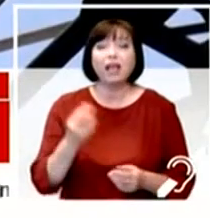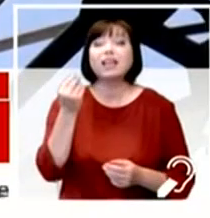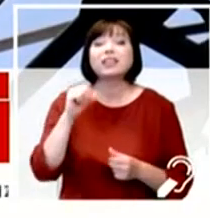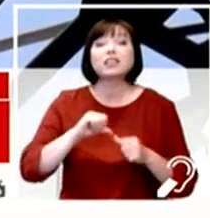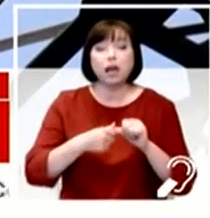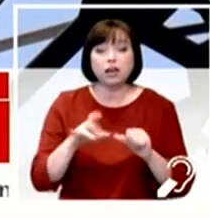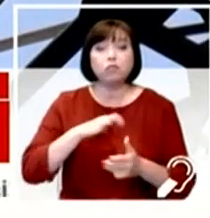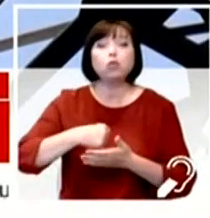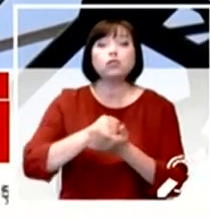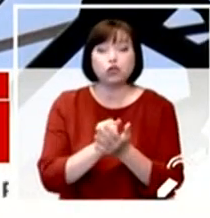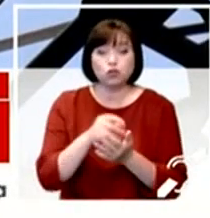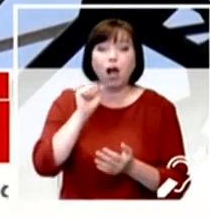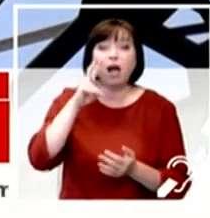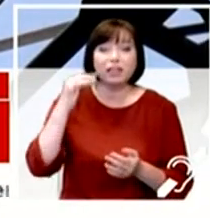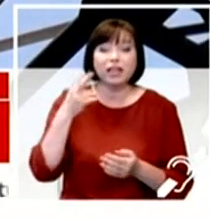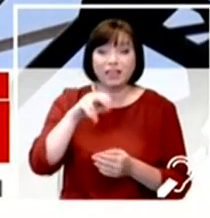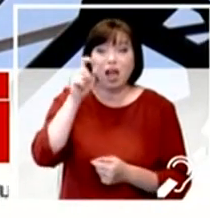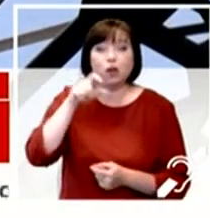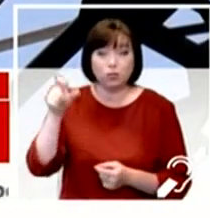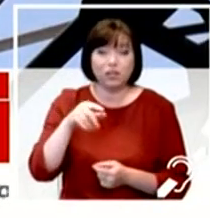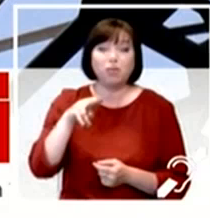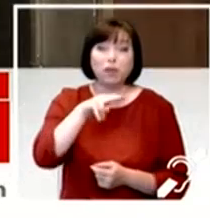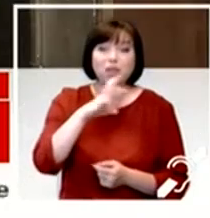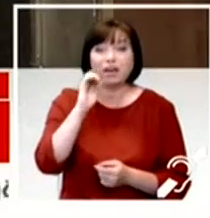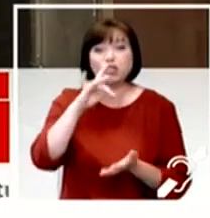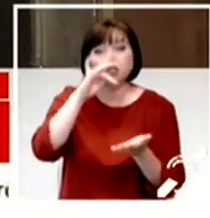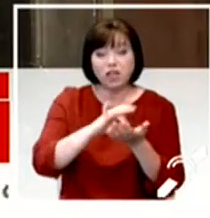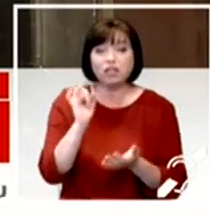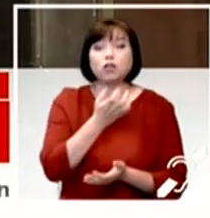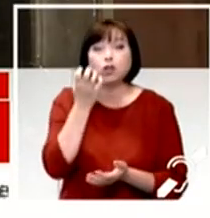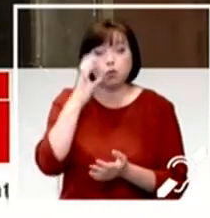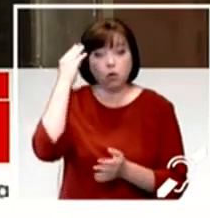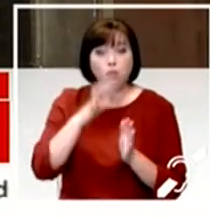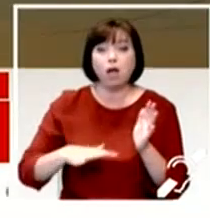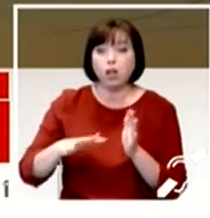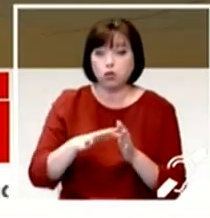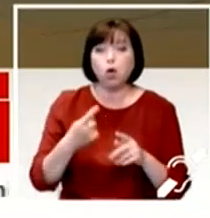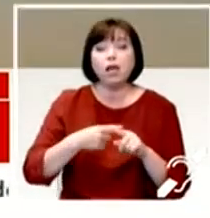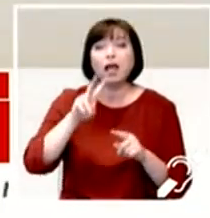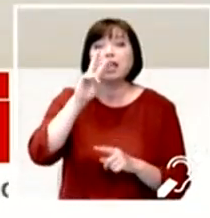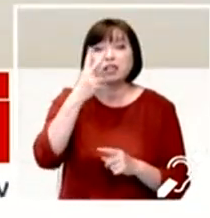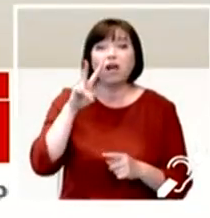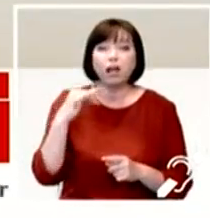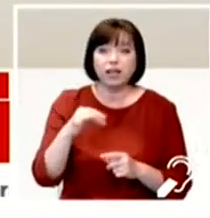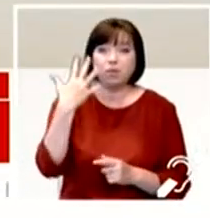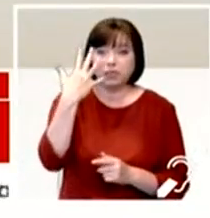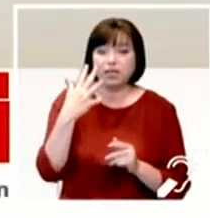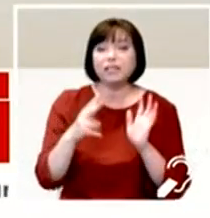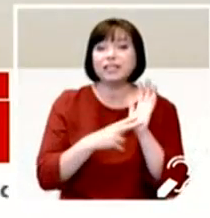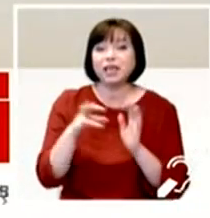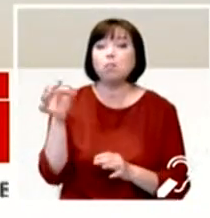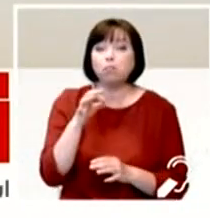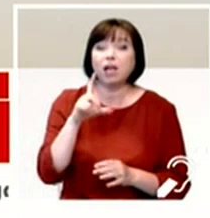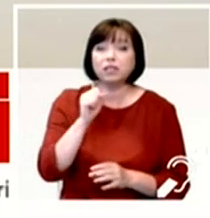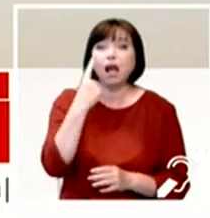Tariful aprobat de ANRE pentru consumatorii Premier Energy din centrul și sudul Republicii Moldova este de 2,57